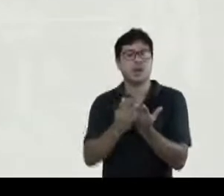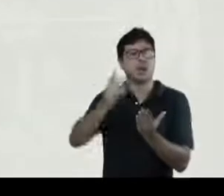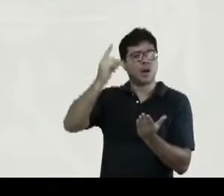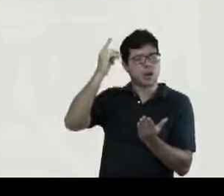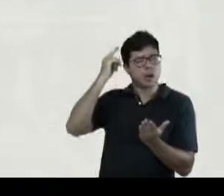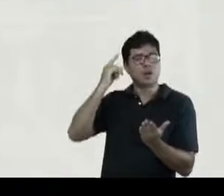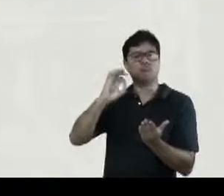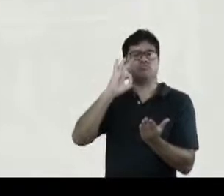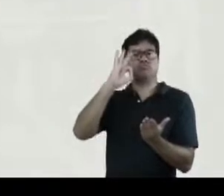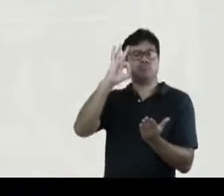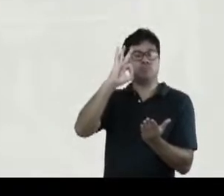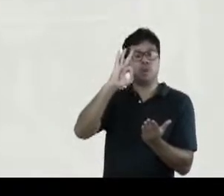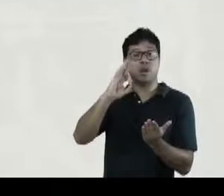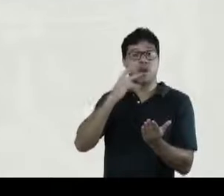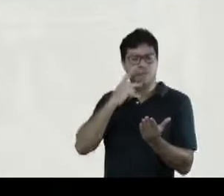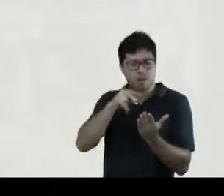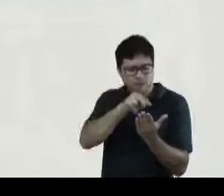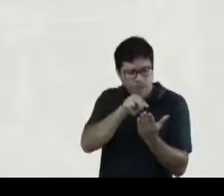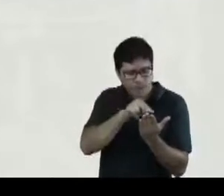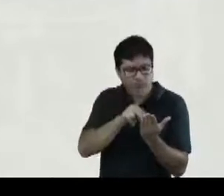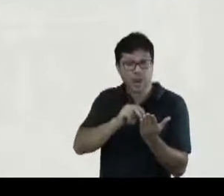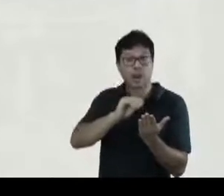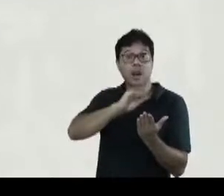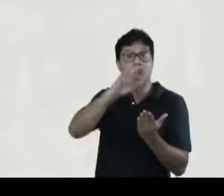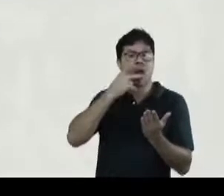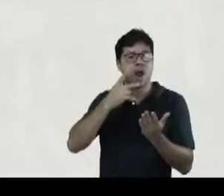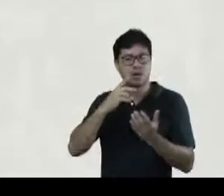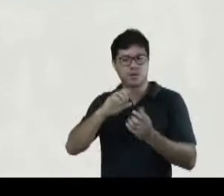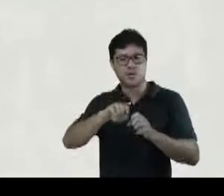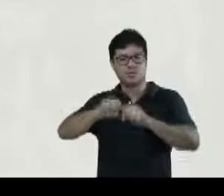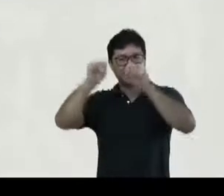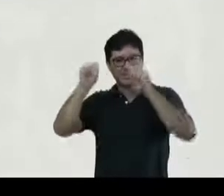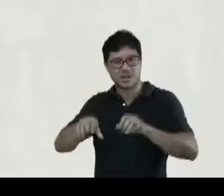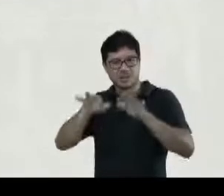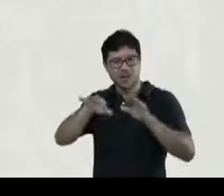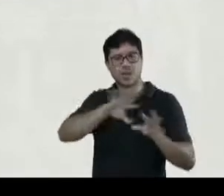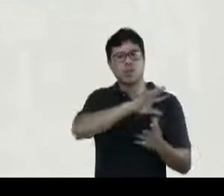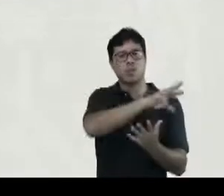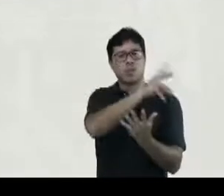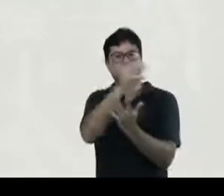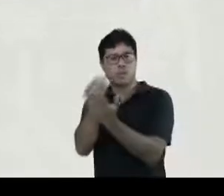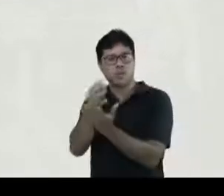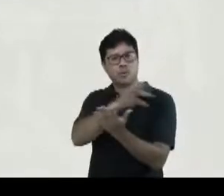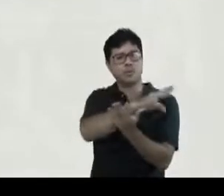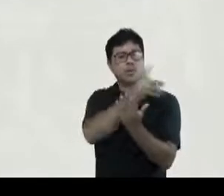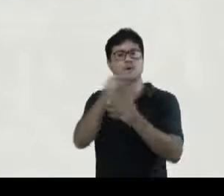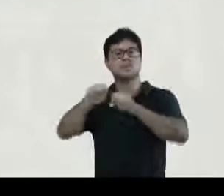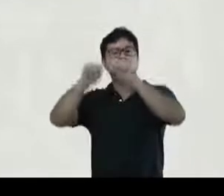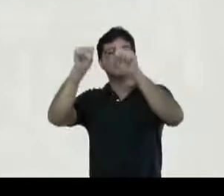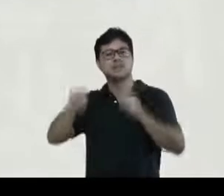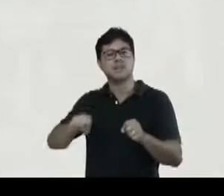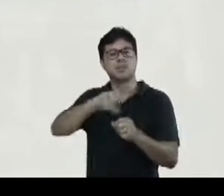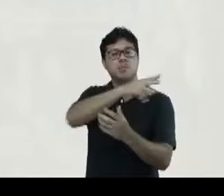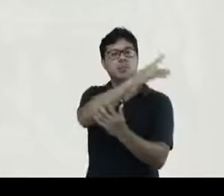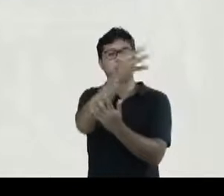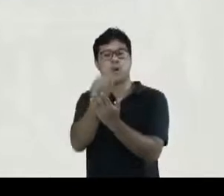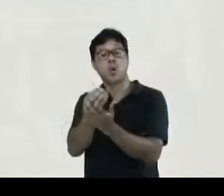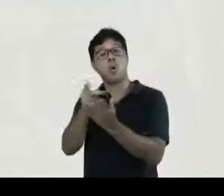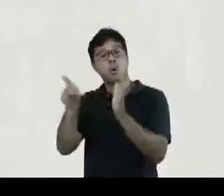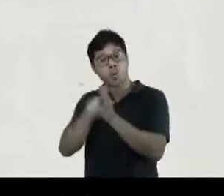Daten sofort zu wandern. In Verbundsysteme oder aus Verbundsystemen in